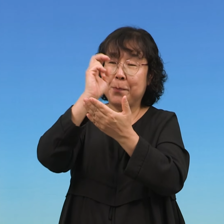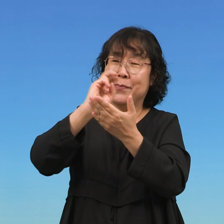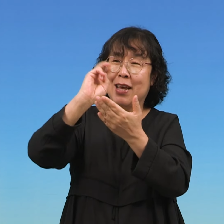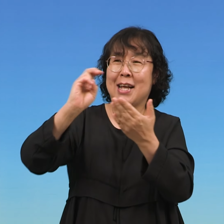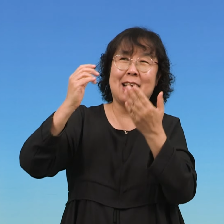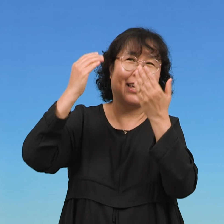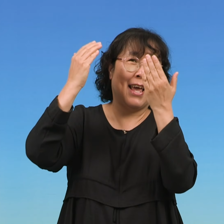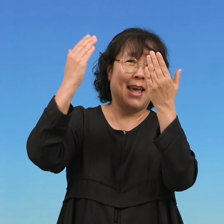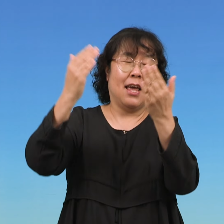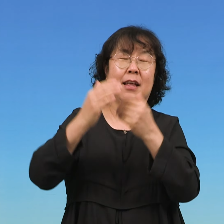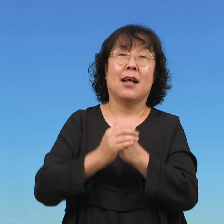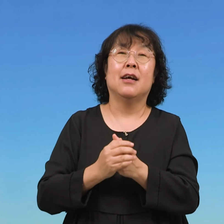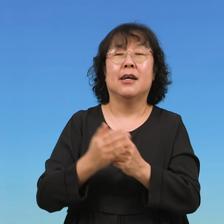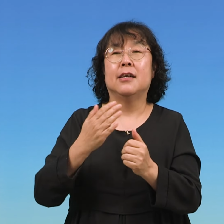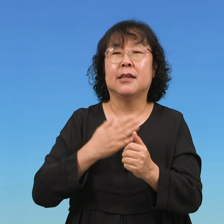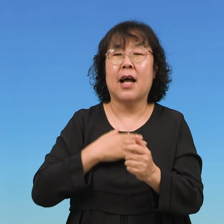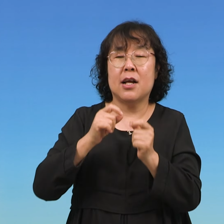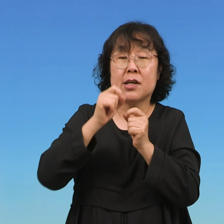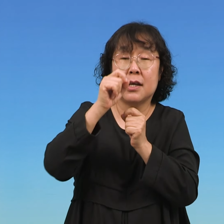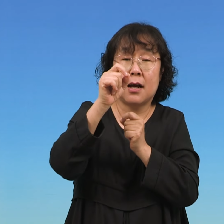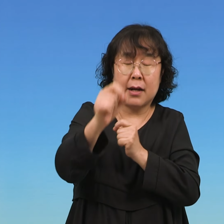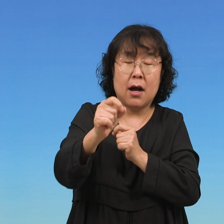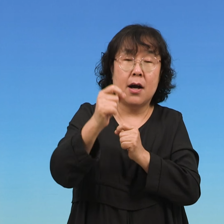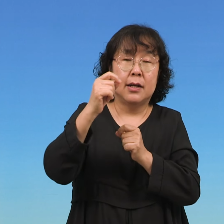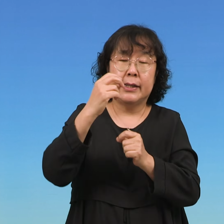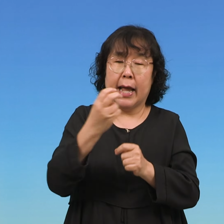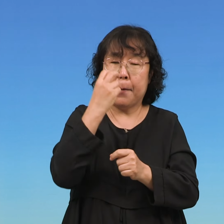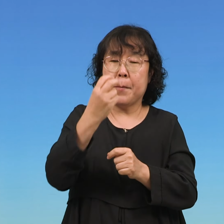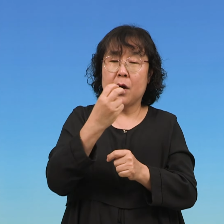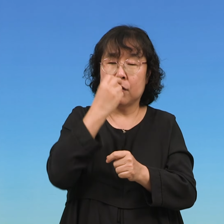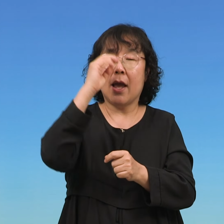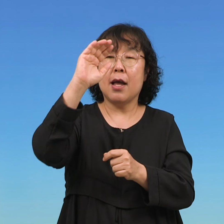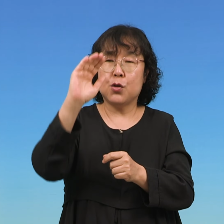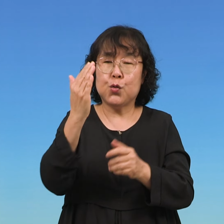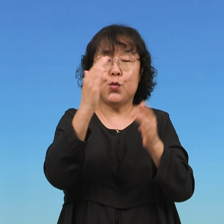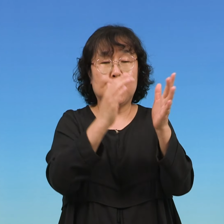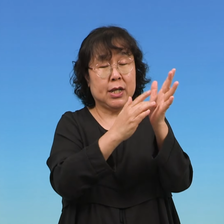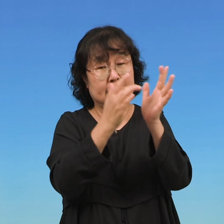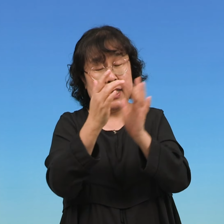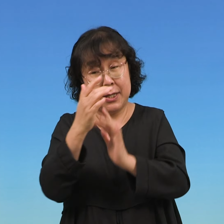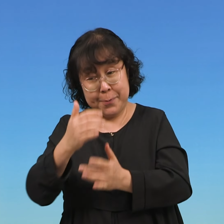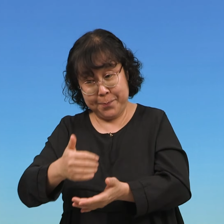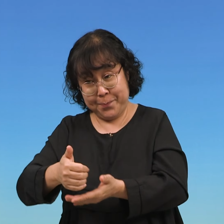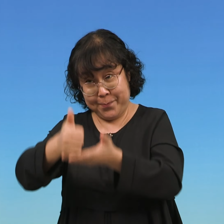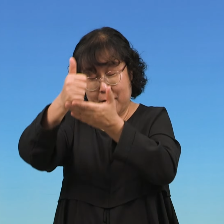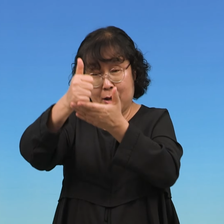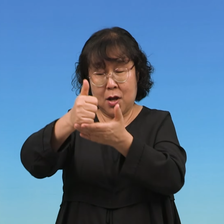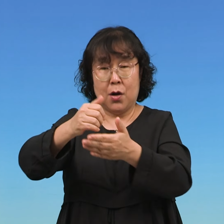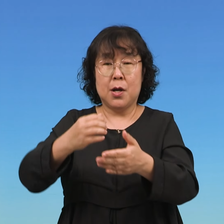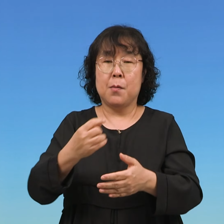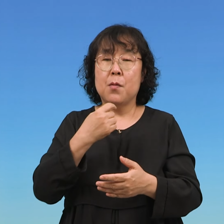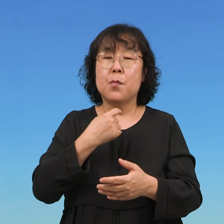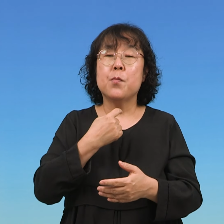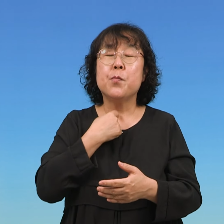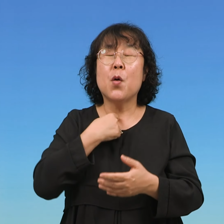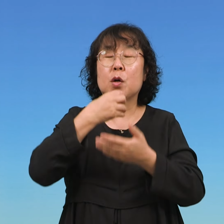주님 찬양해 나의 영원한 생명 되신 예수님